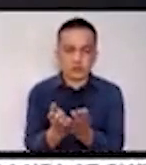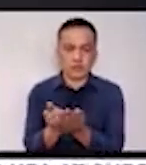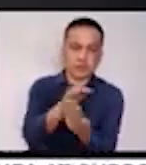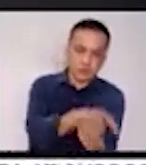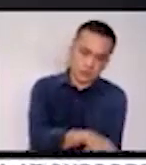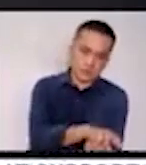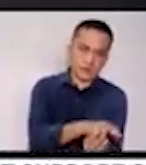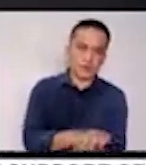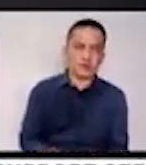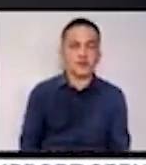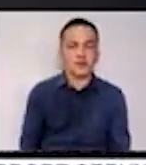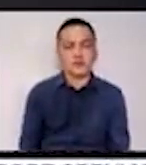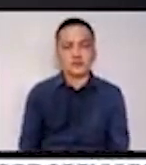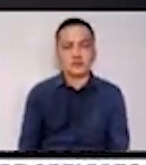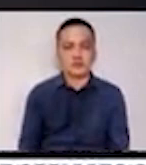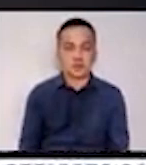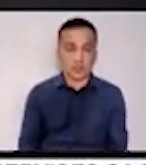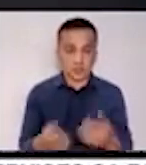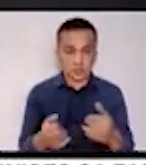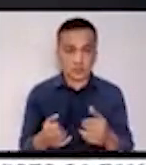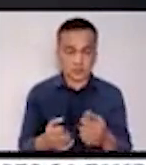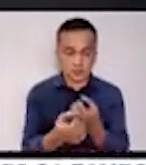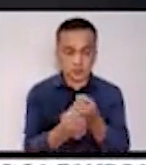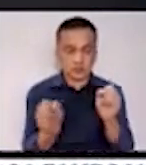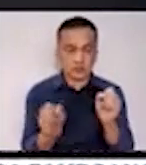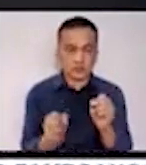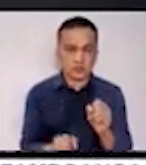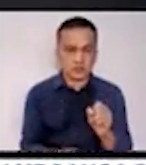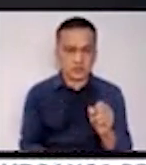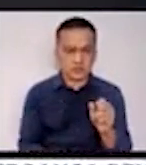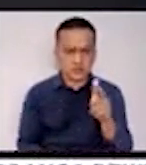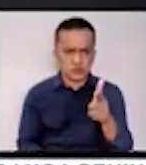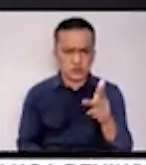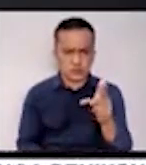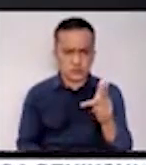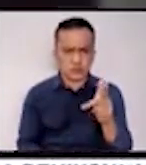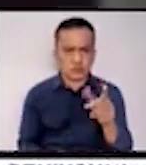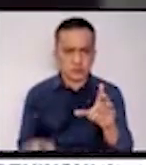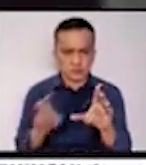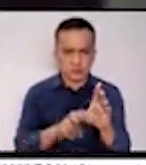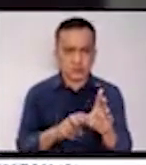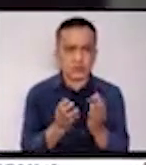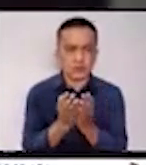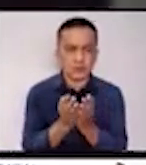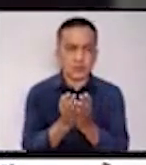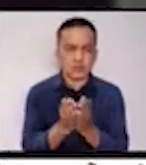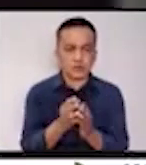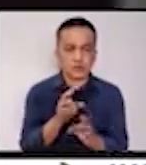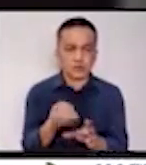bangka. Sa ngayon ay nakaligtas ang 23 mga pasahero ng bangka, kabilang ang isang